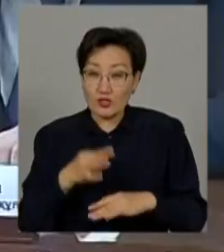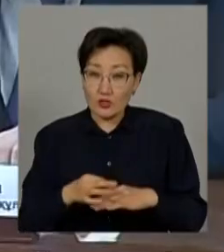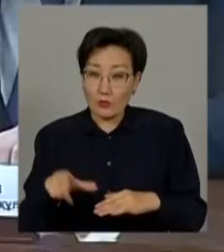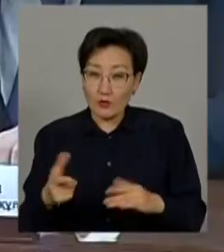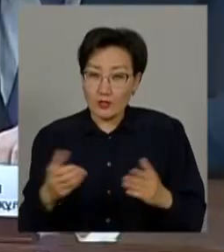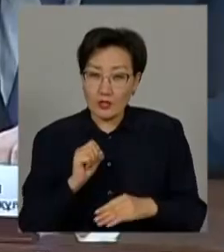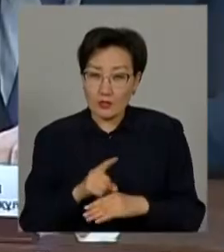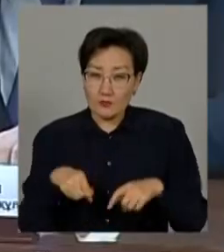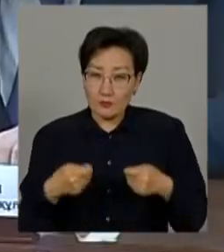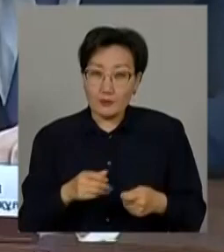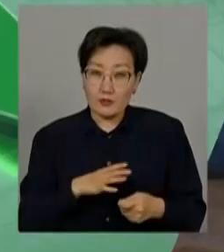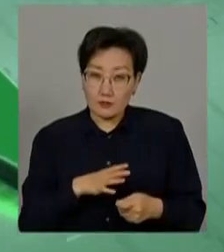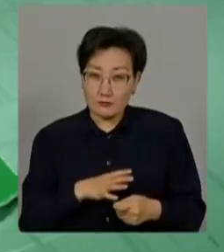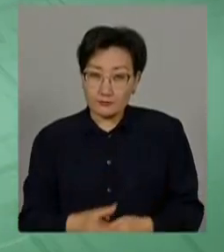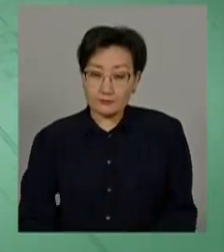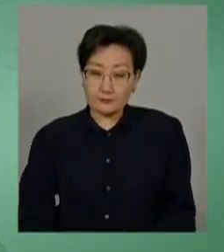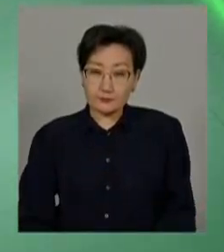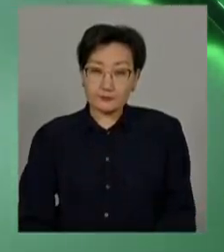нендей тапсырма жүктеді?